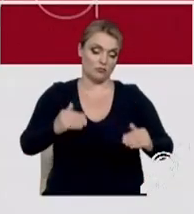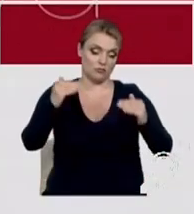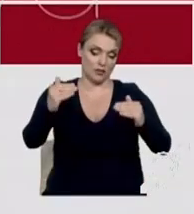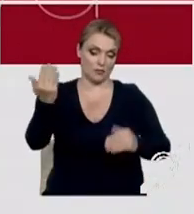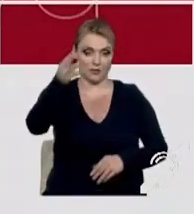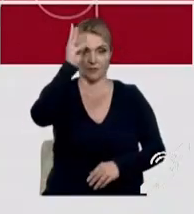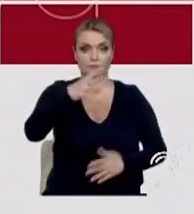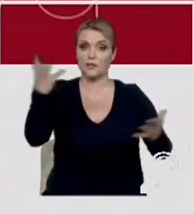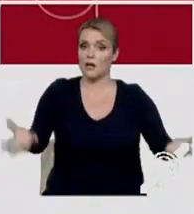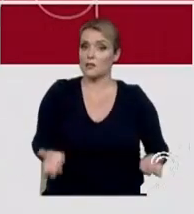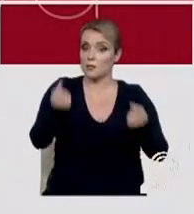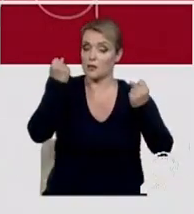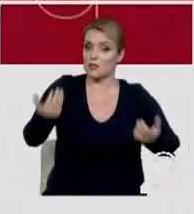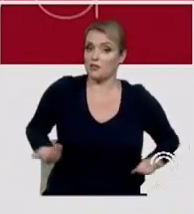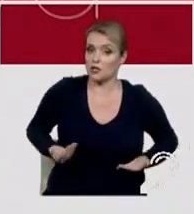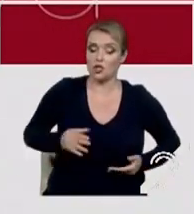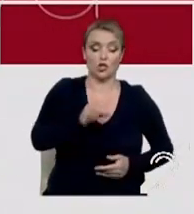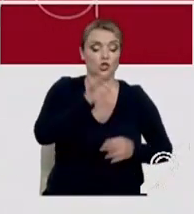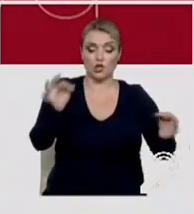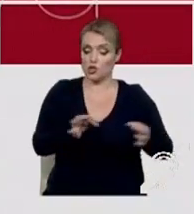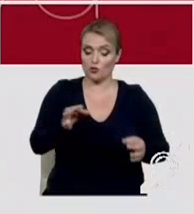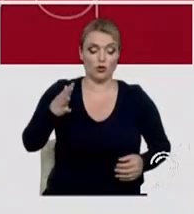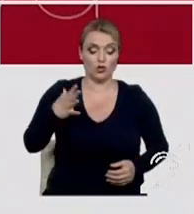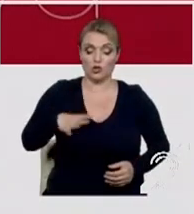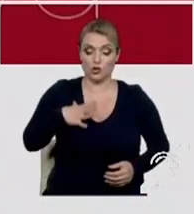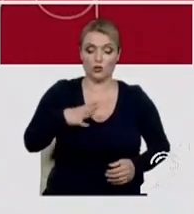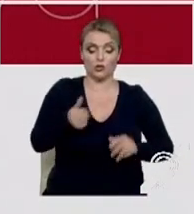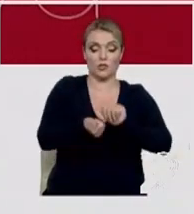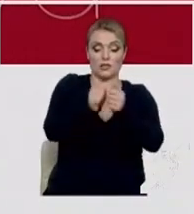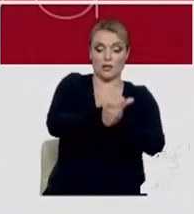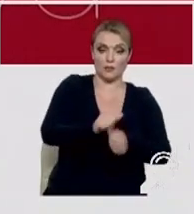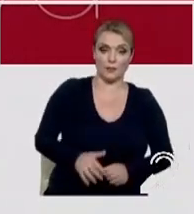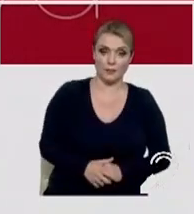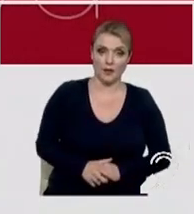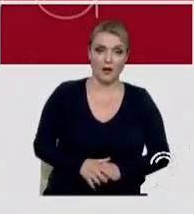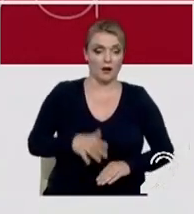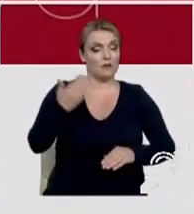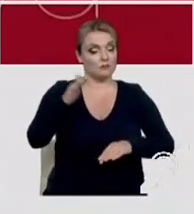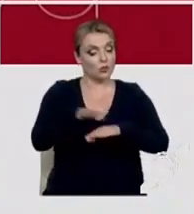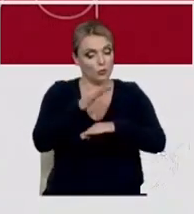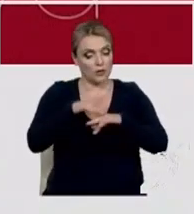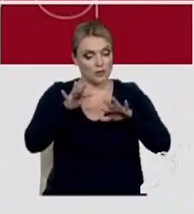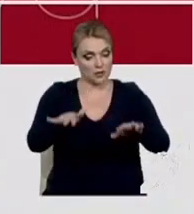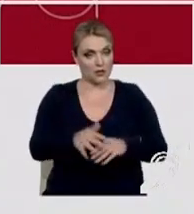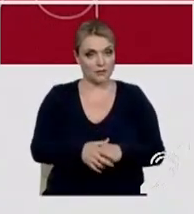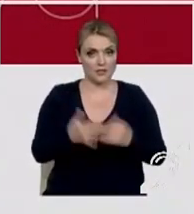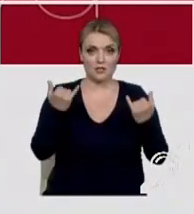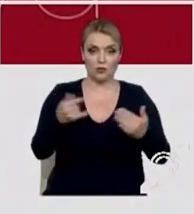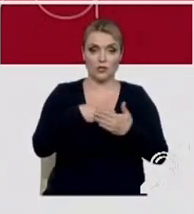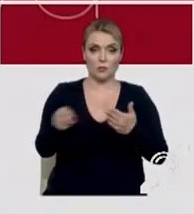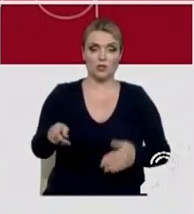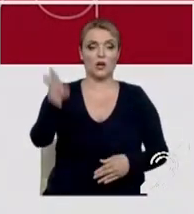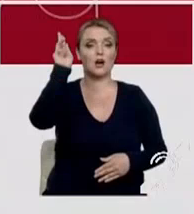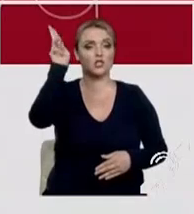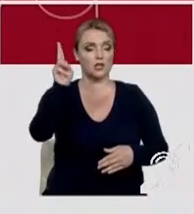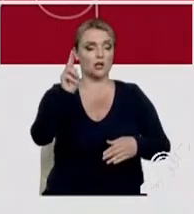salvează vieți și nu așteaptă nimic în schimb pentru gestul lor. Vorbim despre donatorii de sânge, cei care sunt sărbătoriți astăzi în